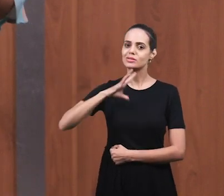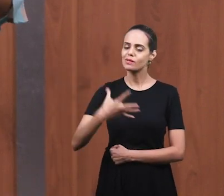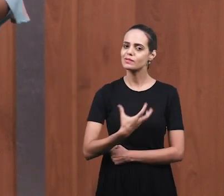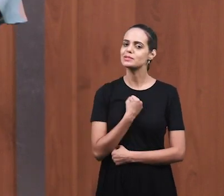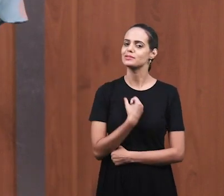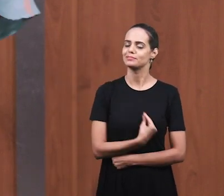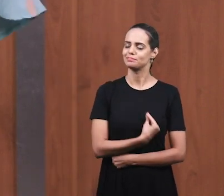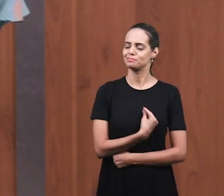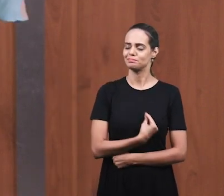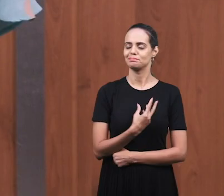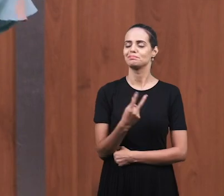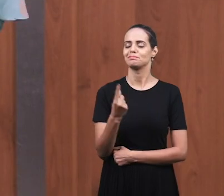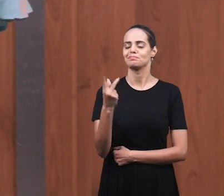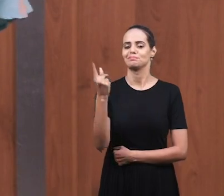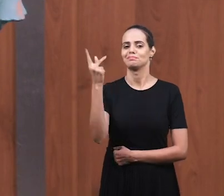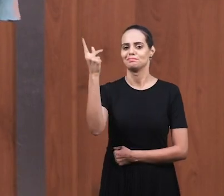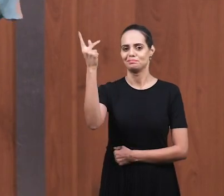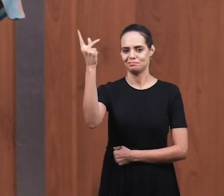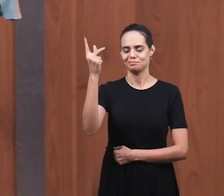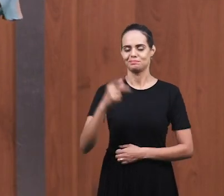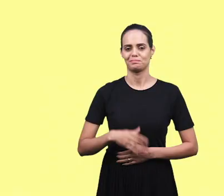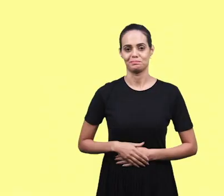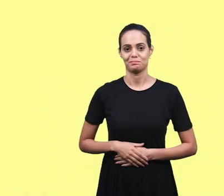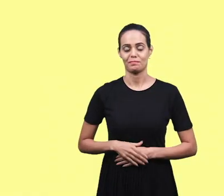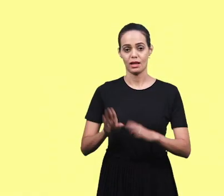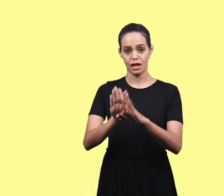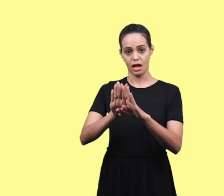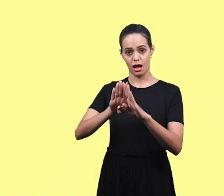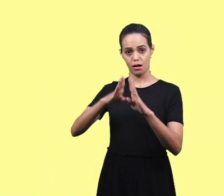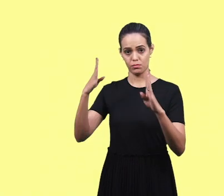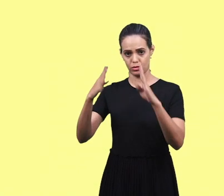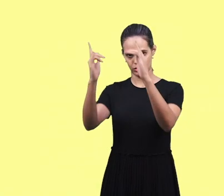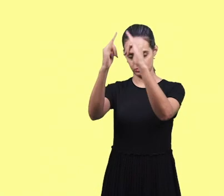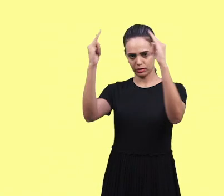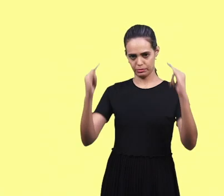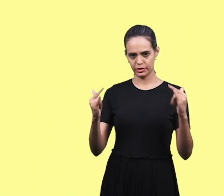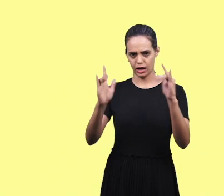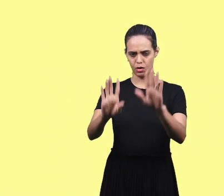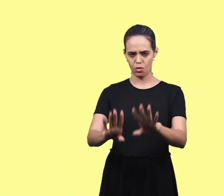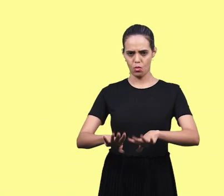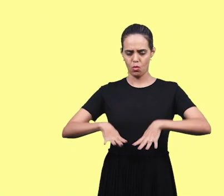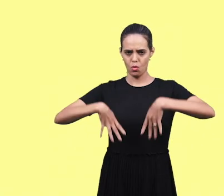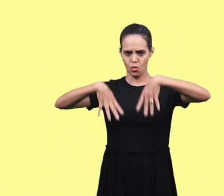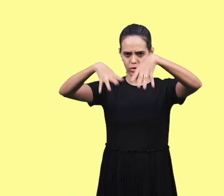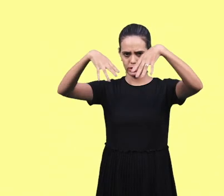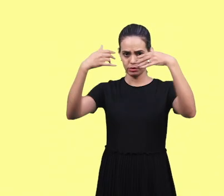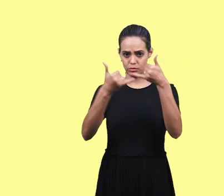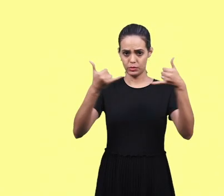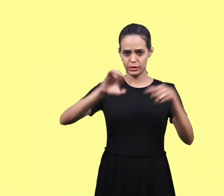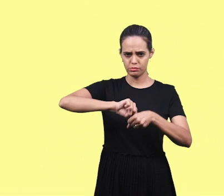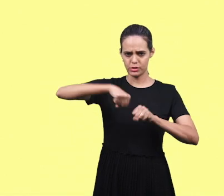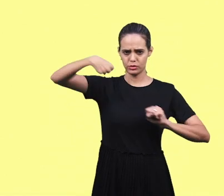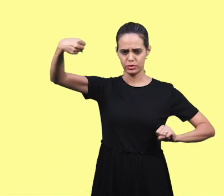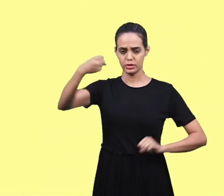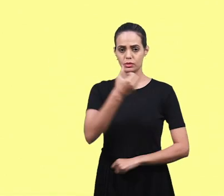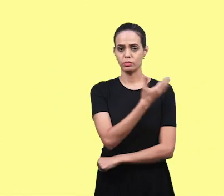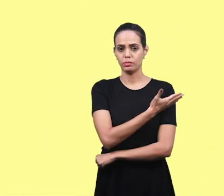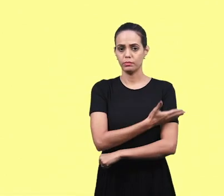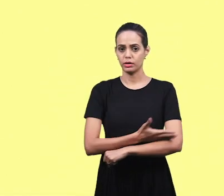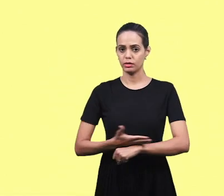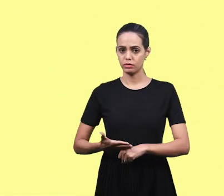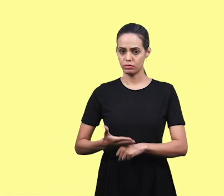le salut, la vie éternelle. Cette porte du tabernacle était un rideau de